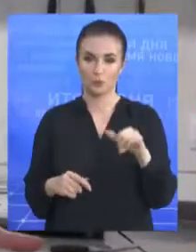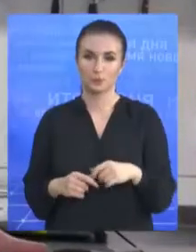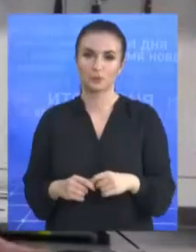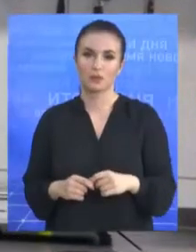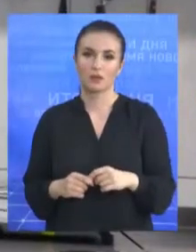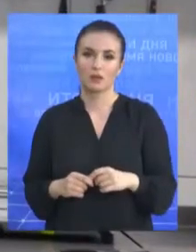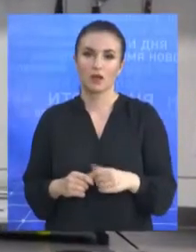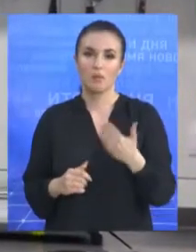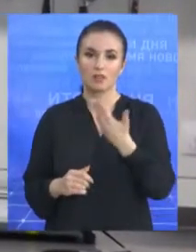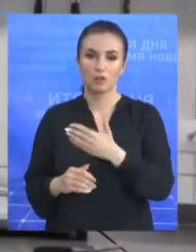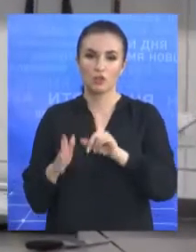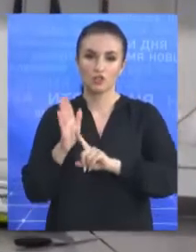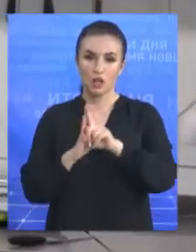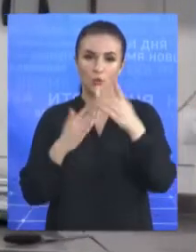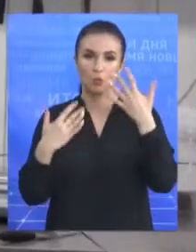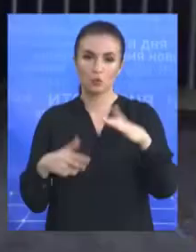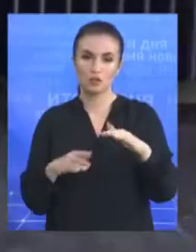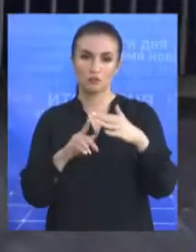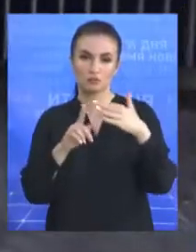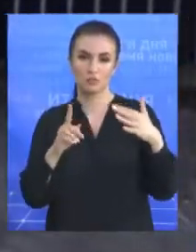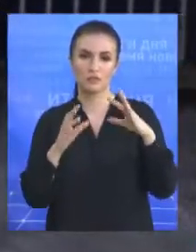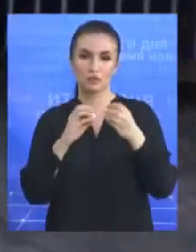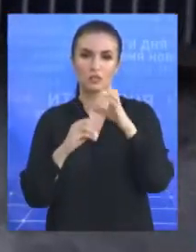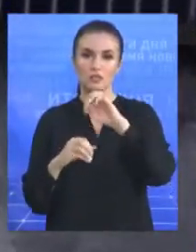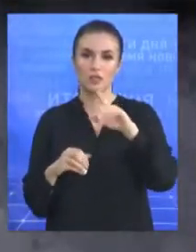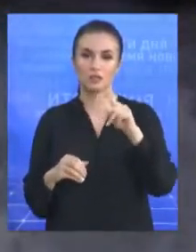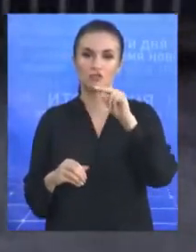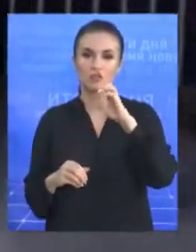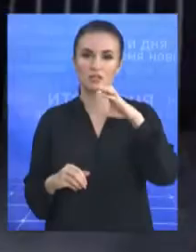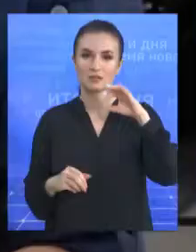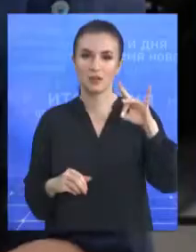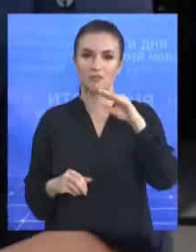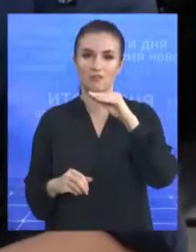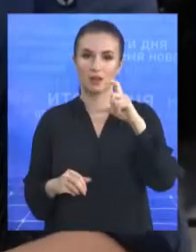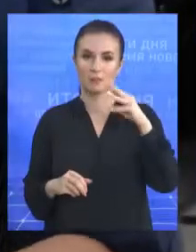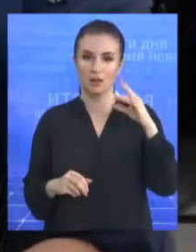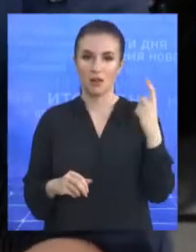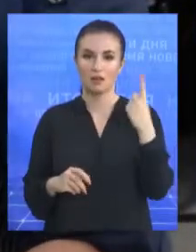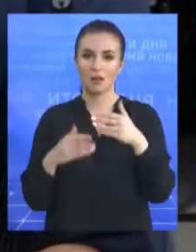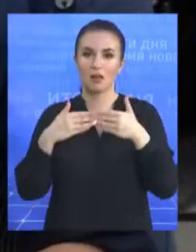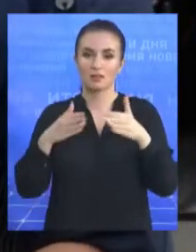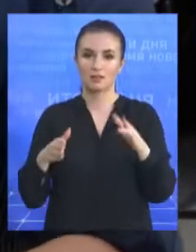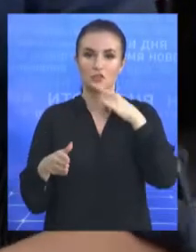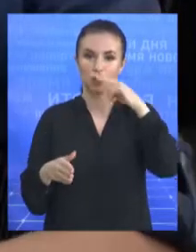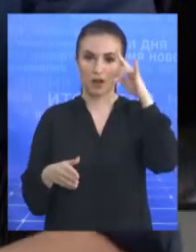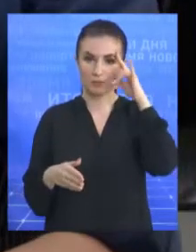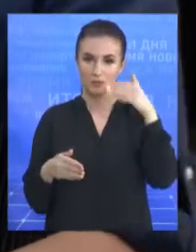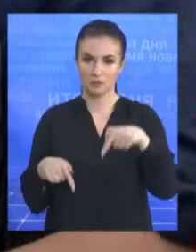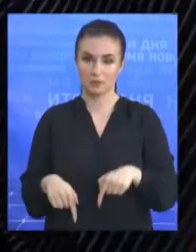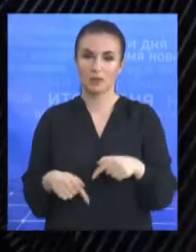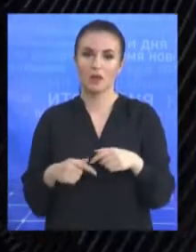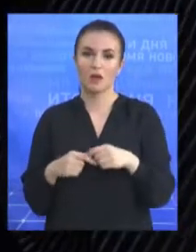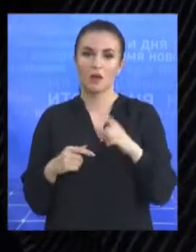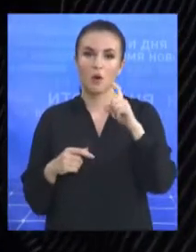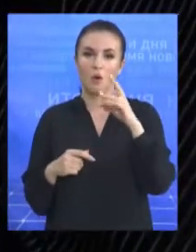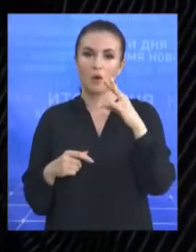Кубка Кремля. Под его началом теперь работает целая сеть ресторанов «Честер Фэмили». Один из них открыл свои двери и челябинцам в